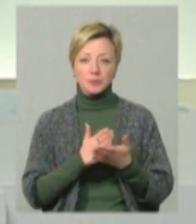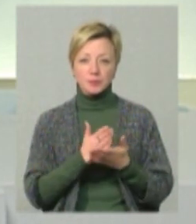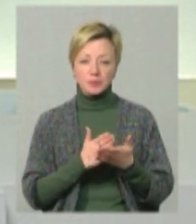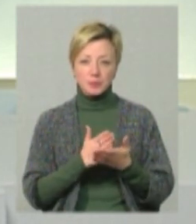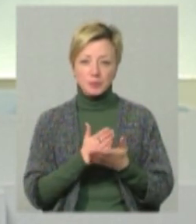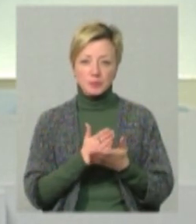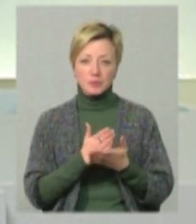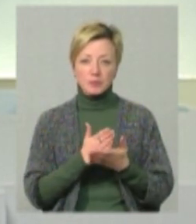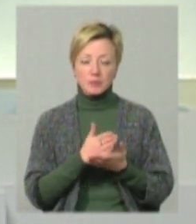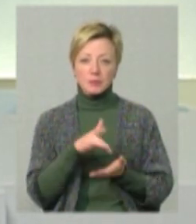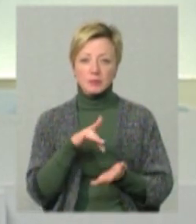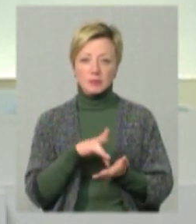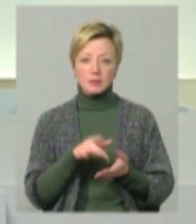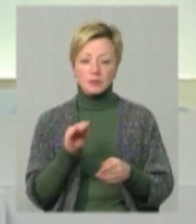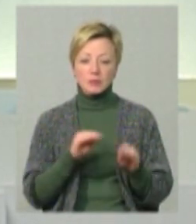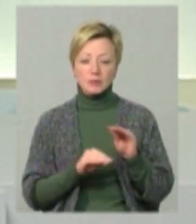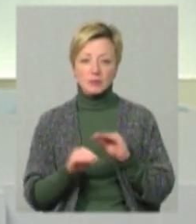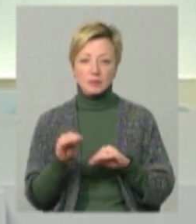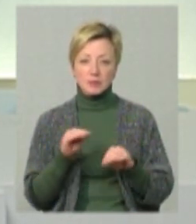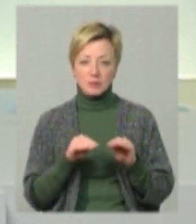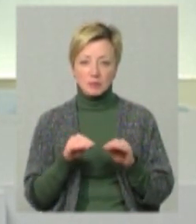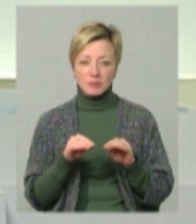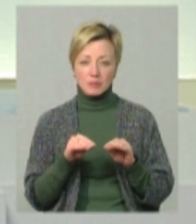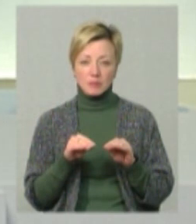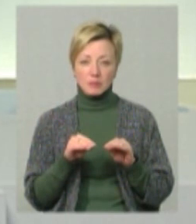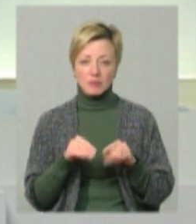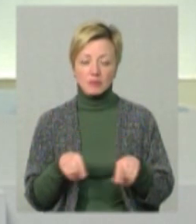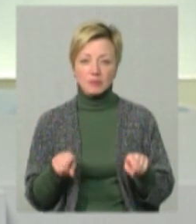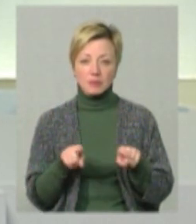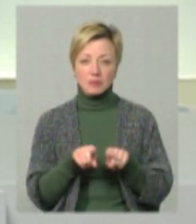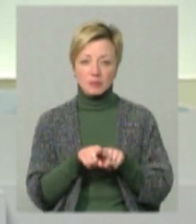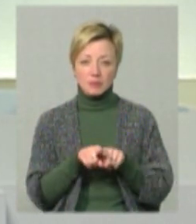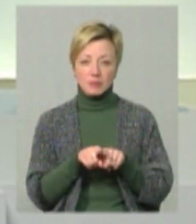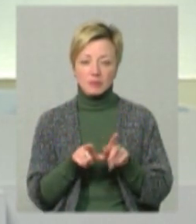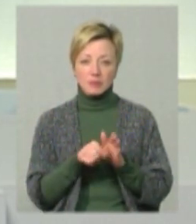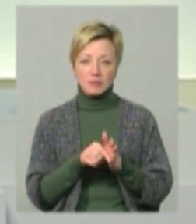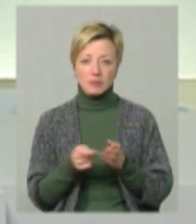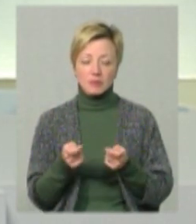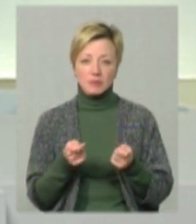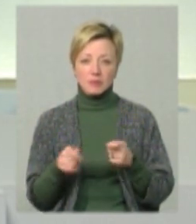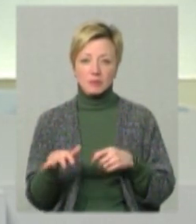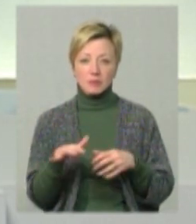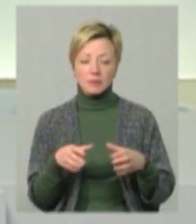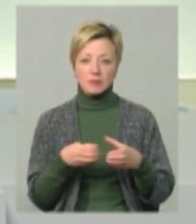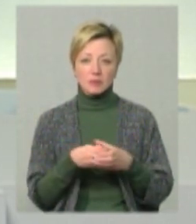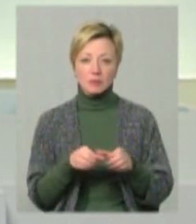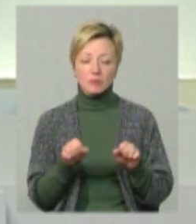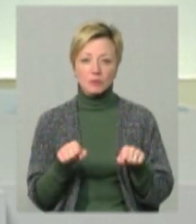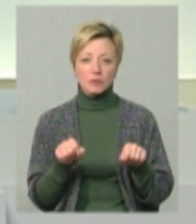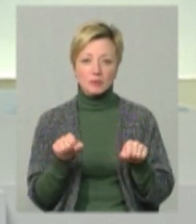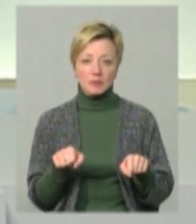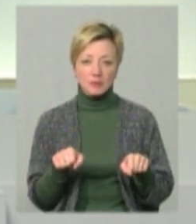військовослужбовцями, із центром комплектування, а також із керівниками територіальних громад